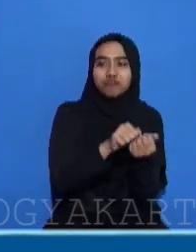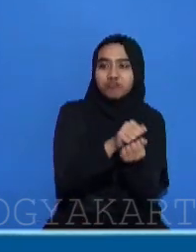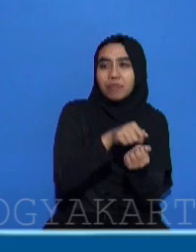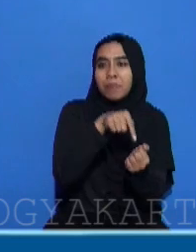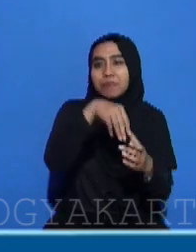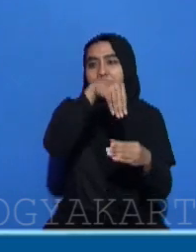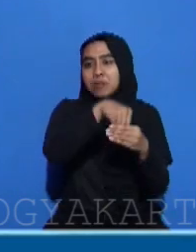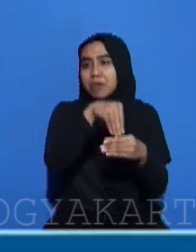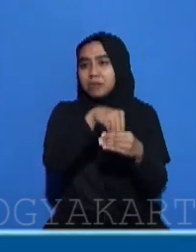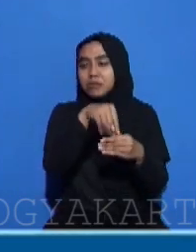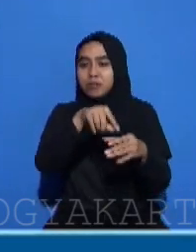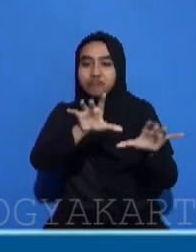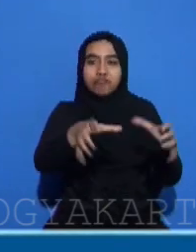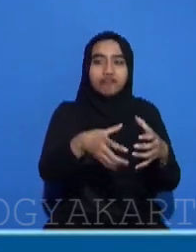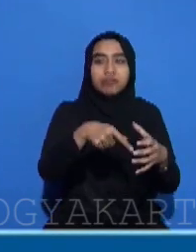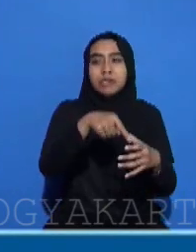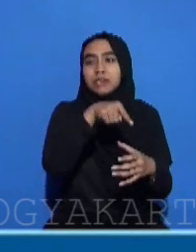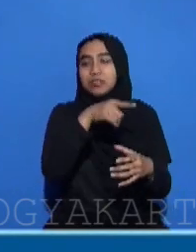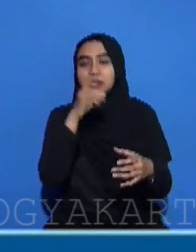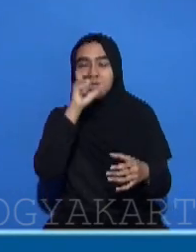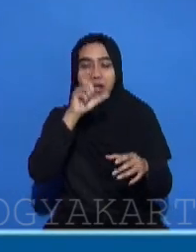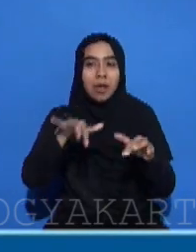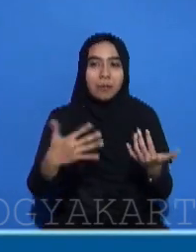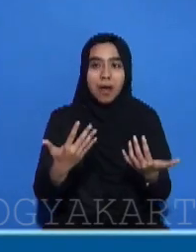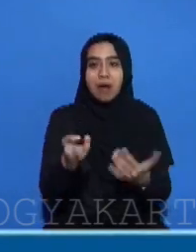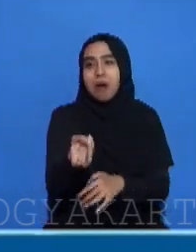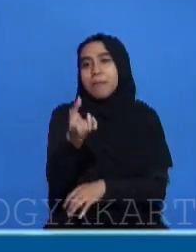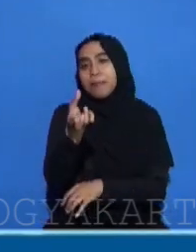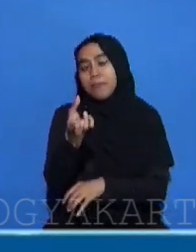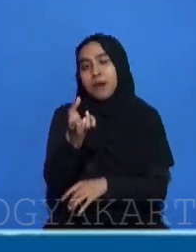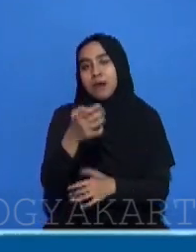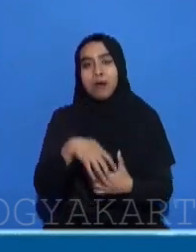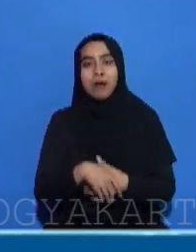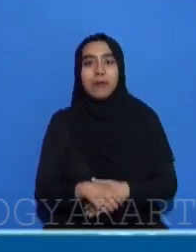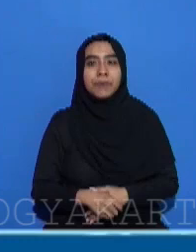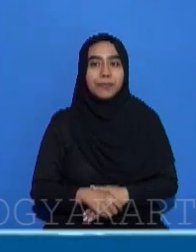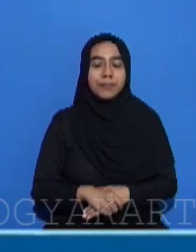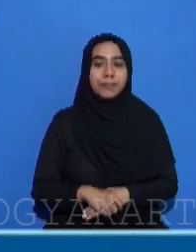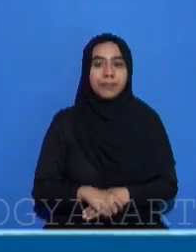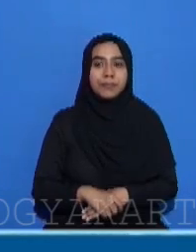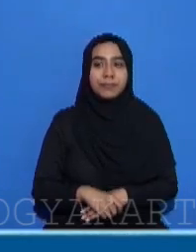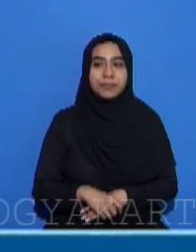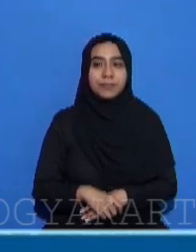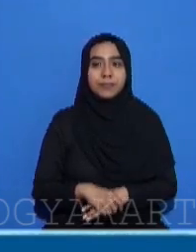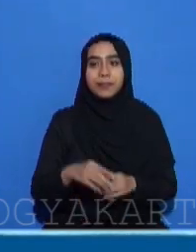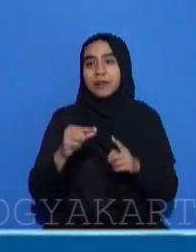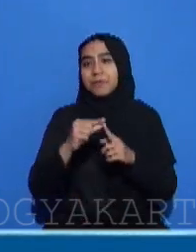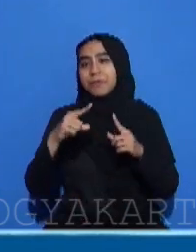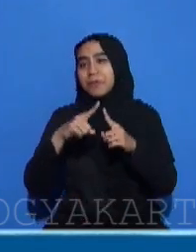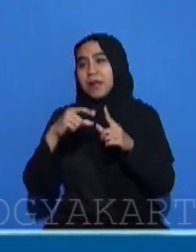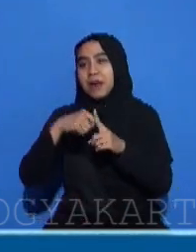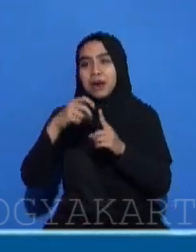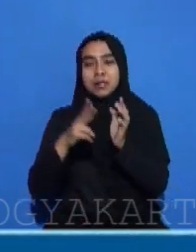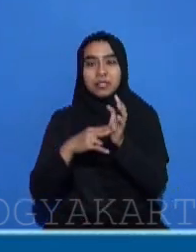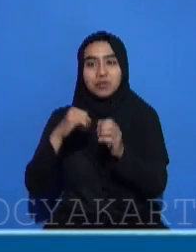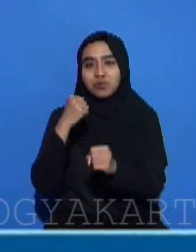kanthi cara mirunggan. Caranipun damel pakan ugi namung gampil sanget. Bahan pakan arupi pak cong menopotini red nevir,